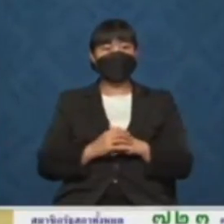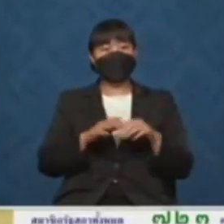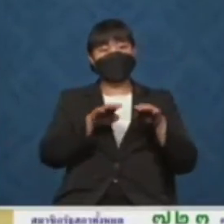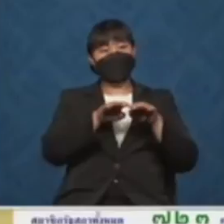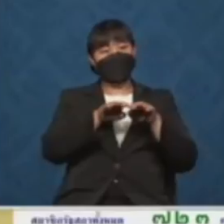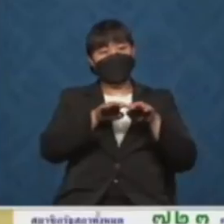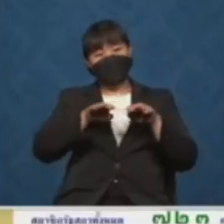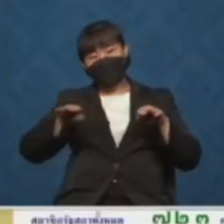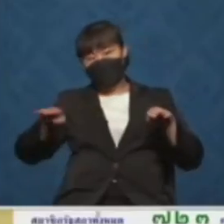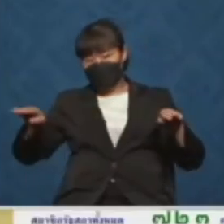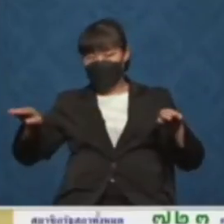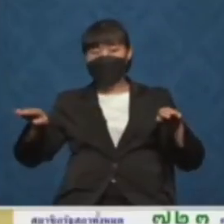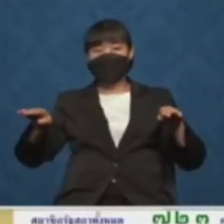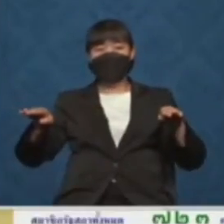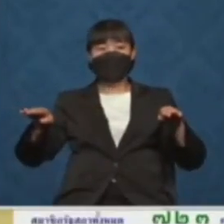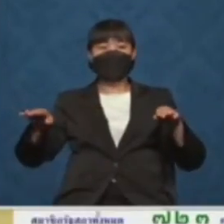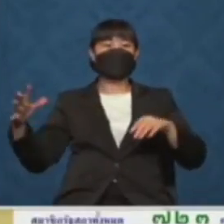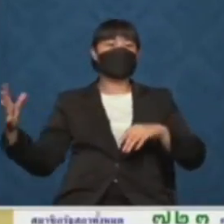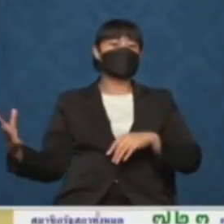ี้ grilled